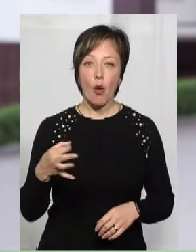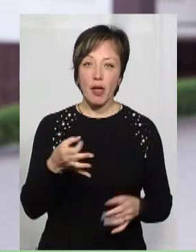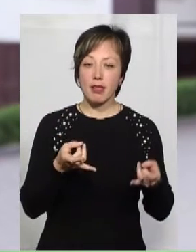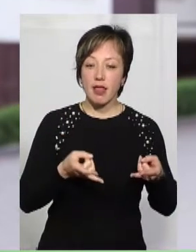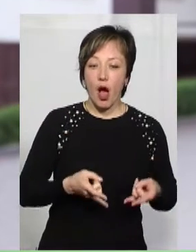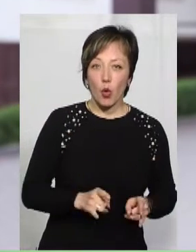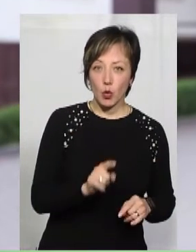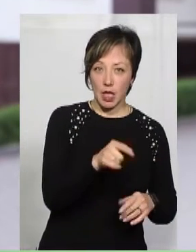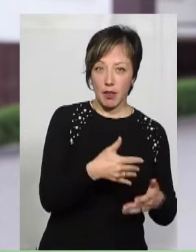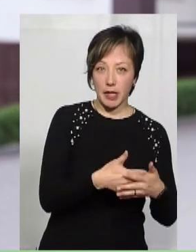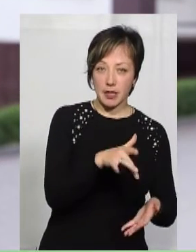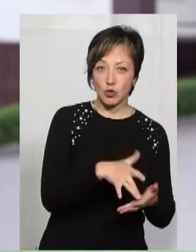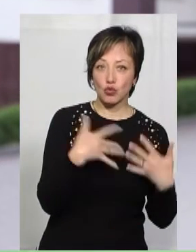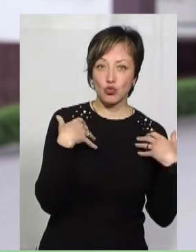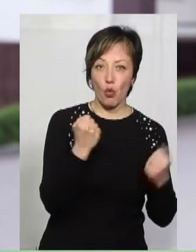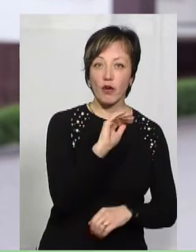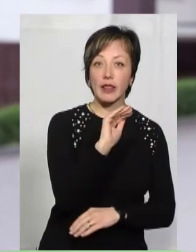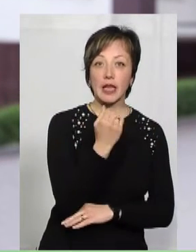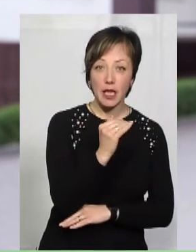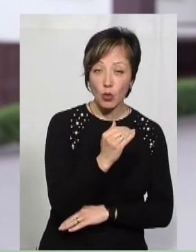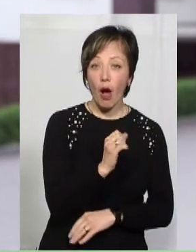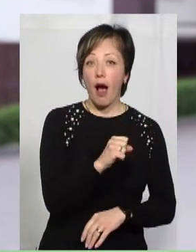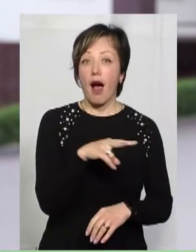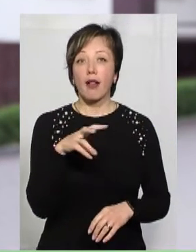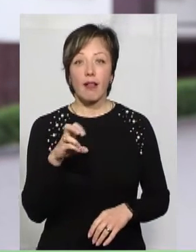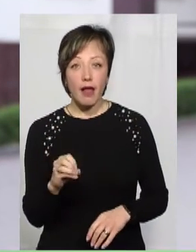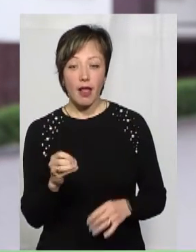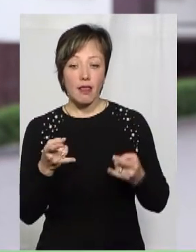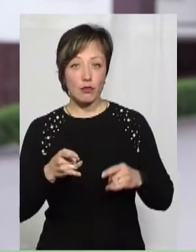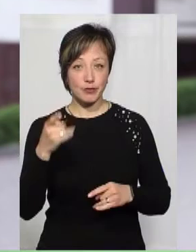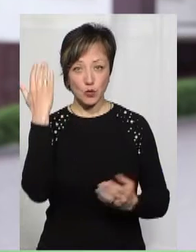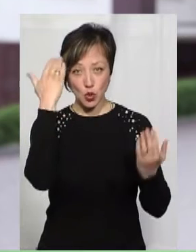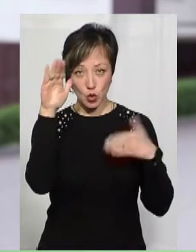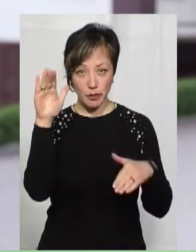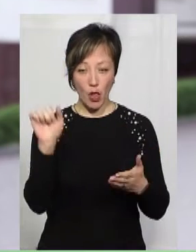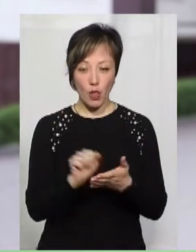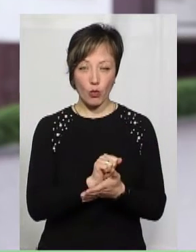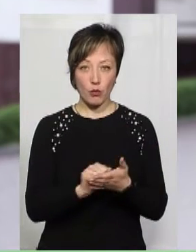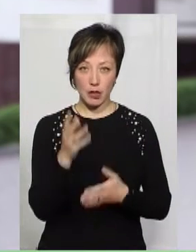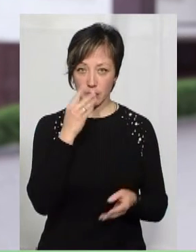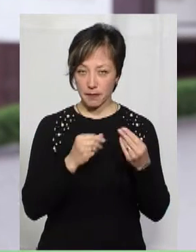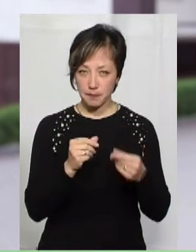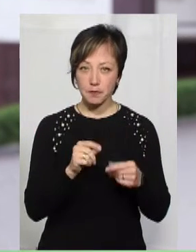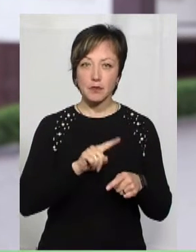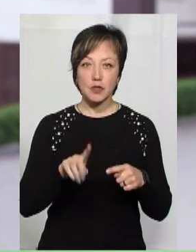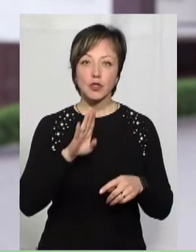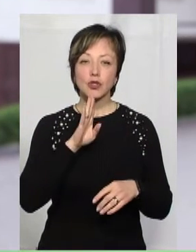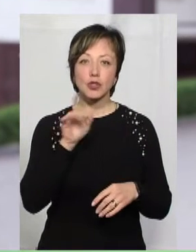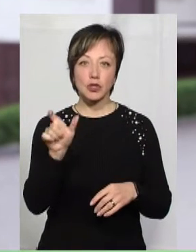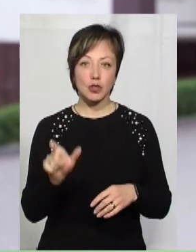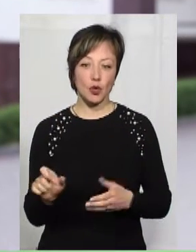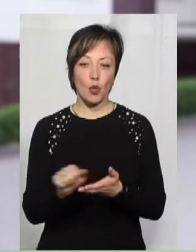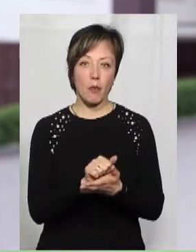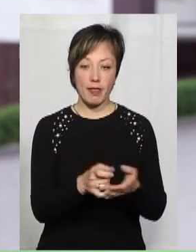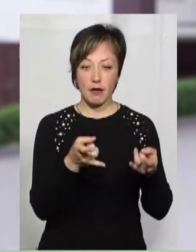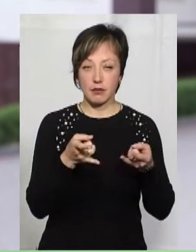у перинатальному центрі здорову дитину, але вона народжувала її під чужими документами. Згодом жінка, під документами якої